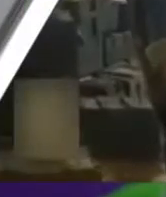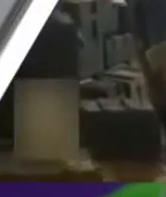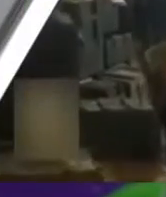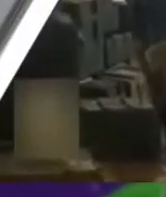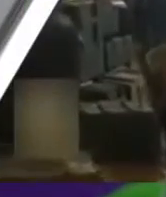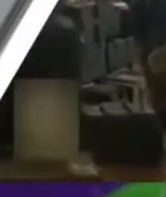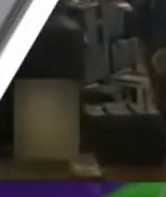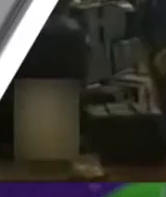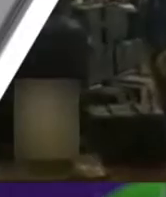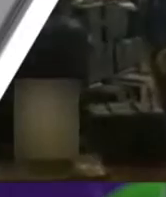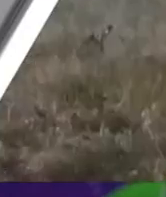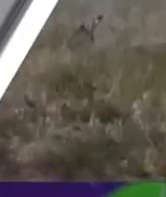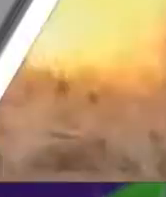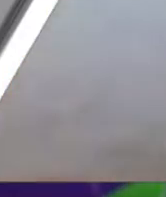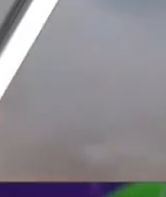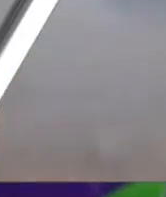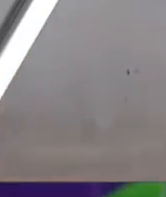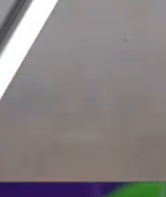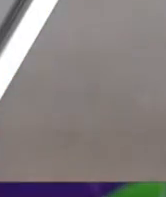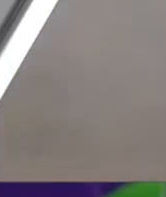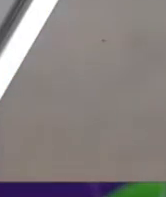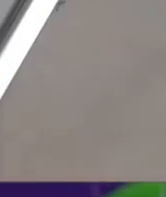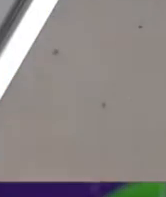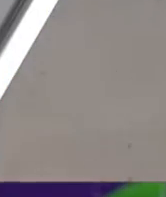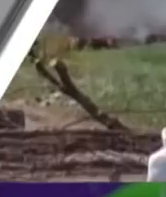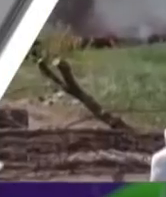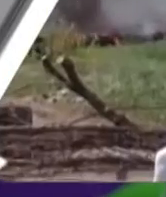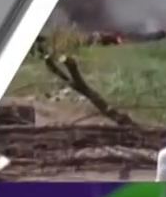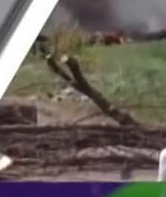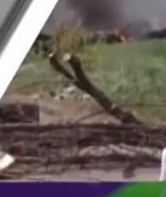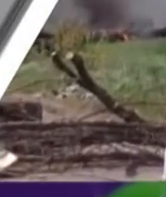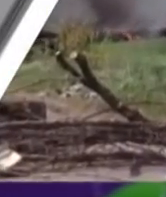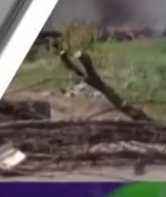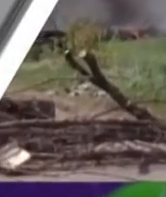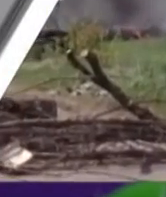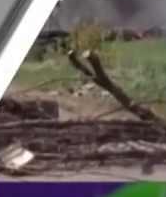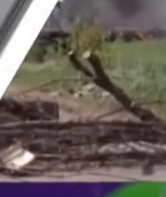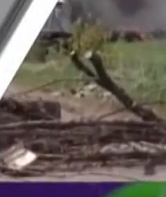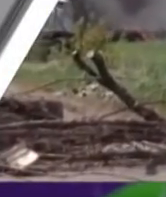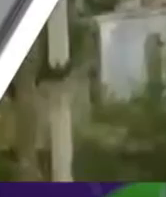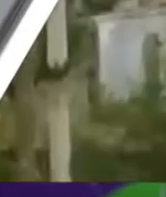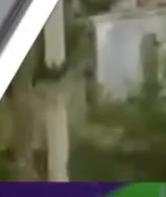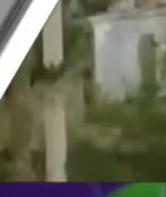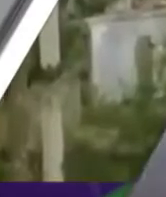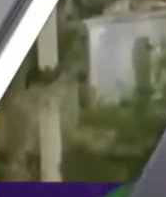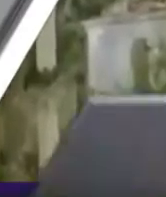За минулу добу на Донбасі загинуло троє українських військових, п'ятьох поранено. Ситуація в зоні АТО напружена.